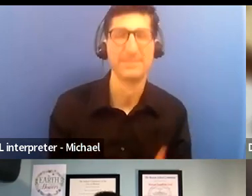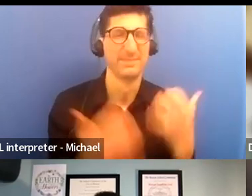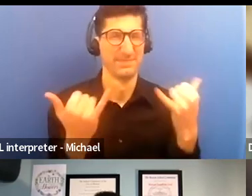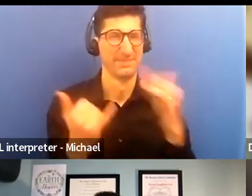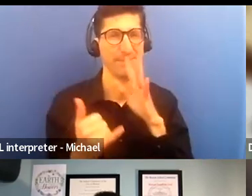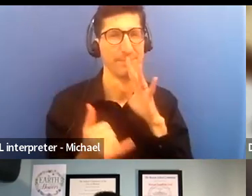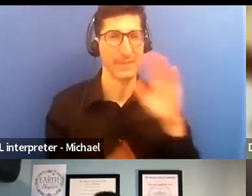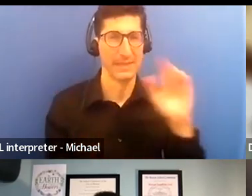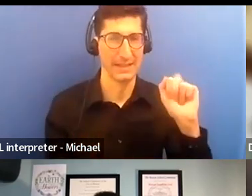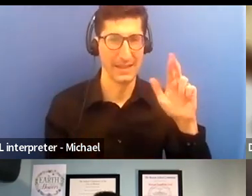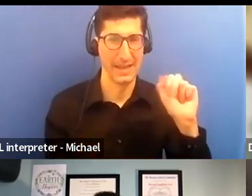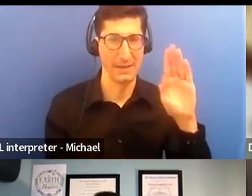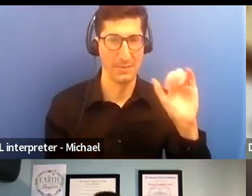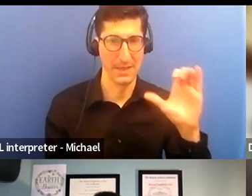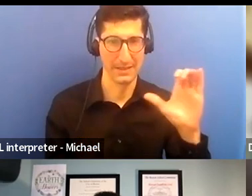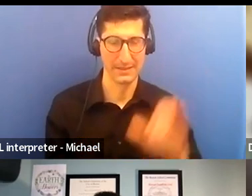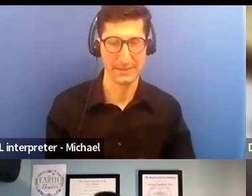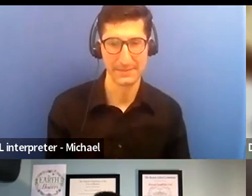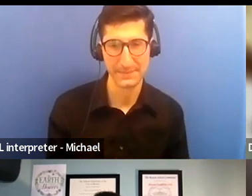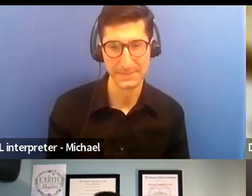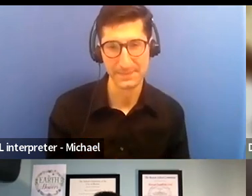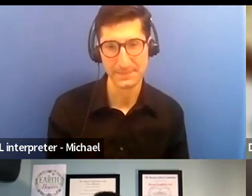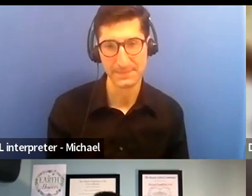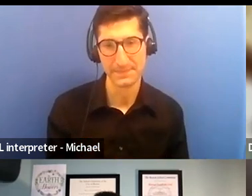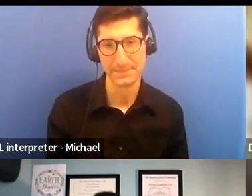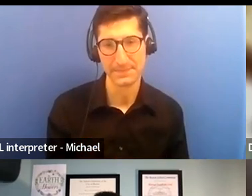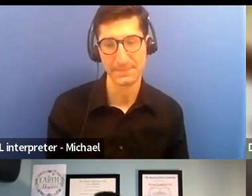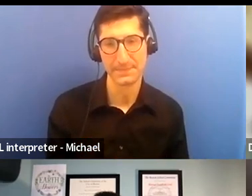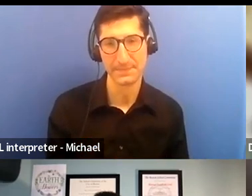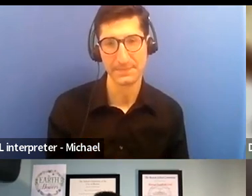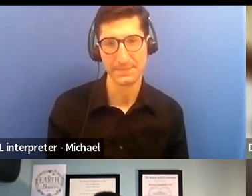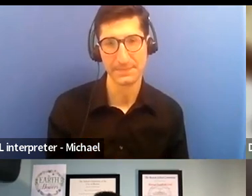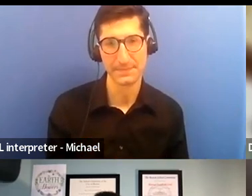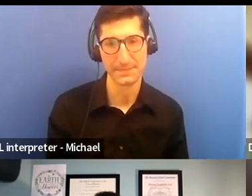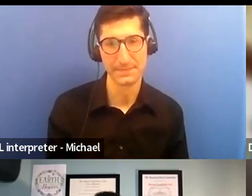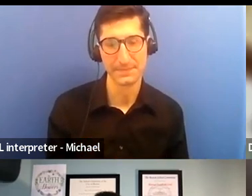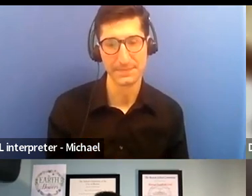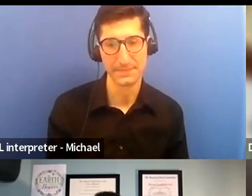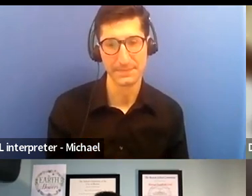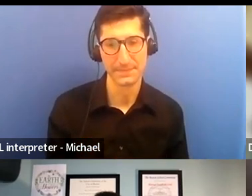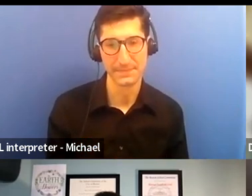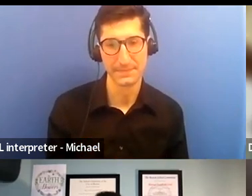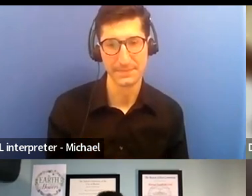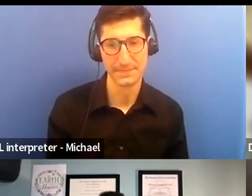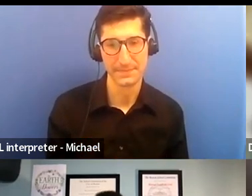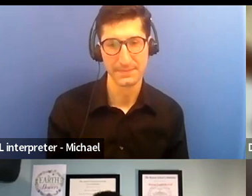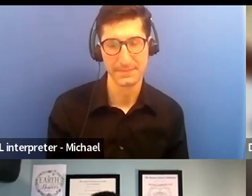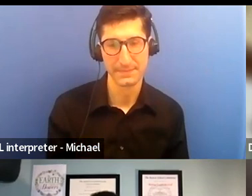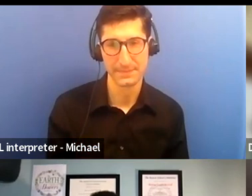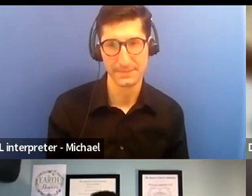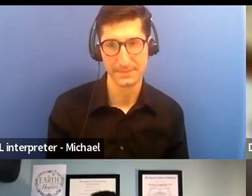اليوم. بإمكانكم الاستماع إلى الترجمة باللغة العربية من خلال الذهاب إلى أسفل الشاشة. ستشاهدون علامة الكرة